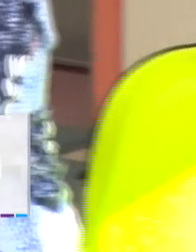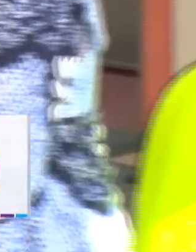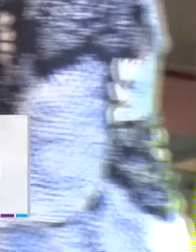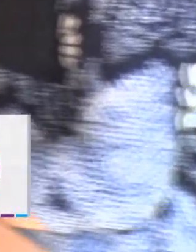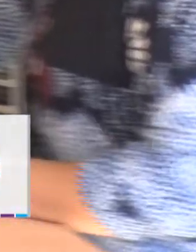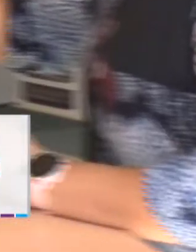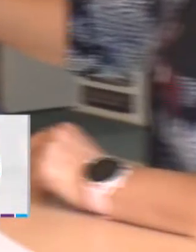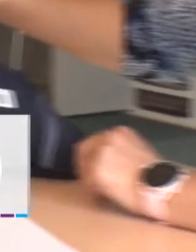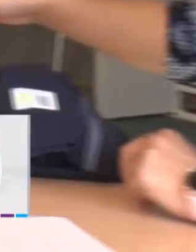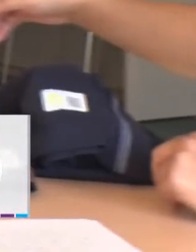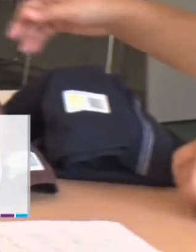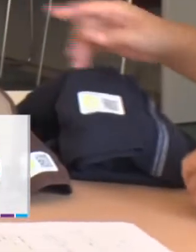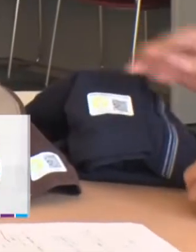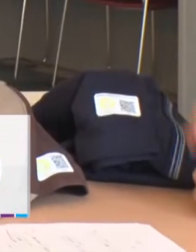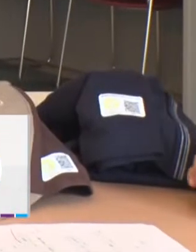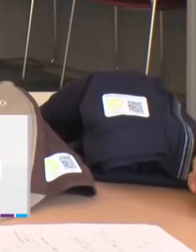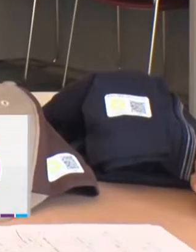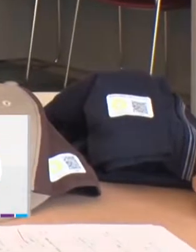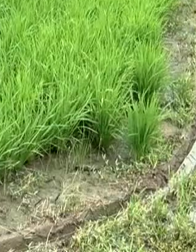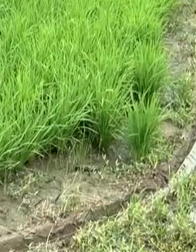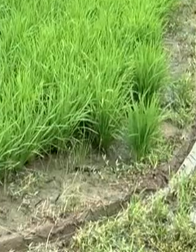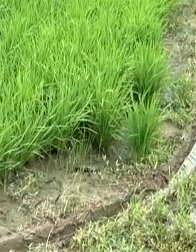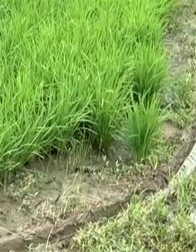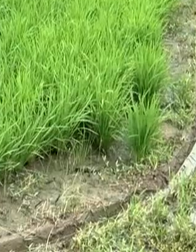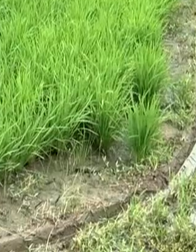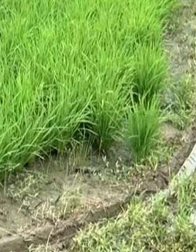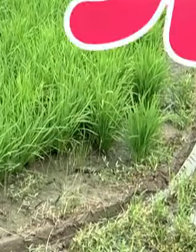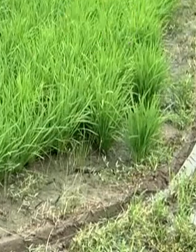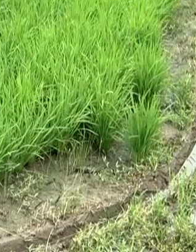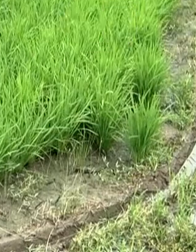今ブレスレット、はい、おので流行ってるんですか。